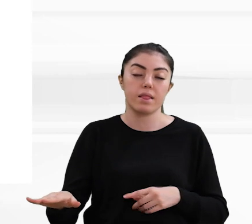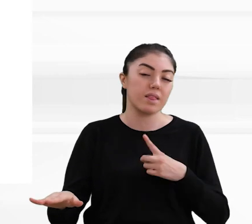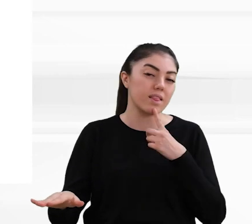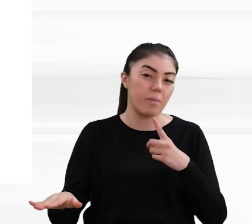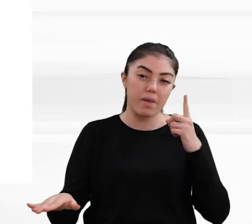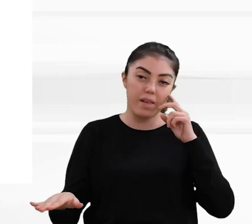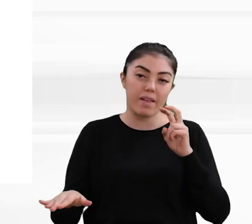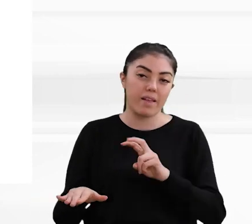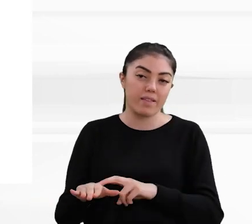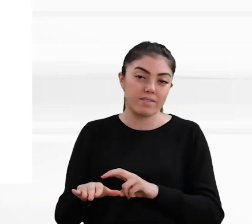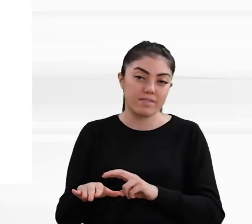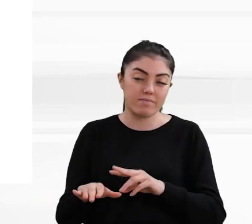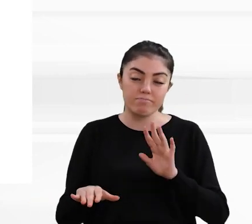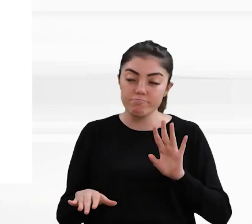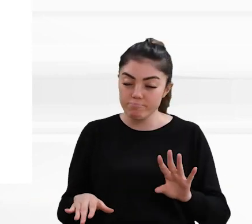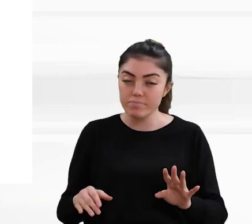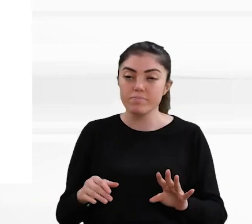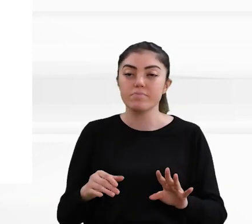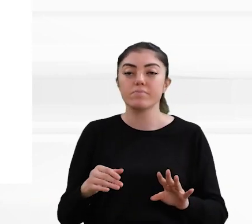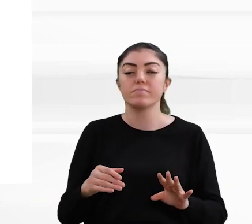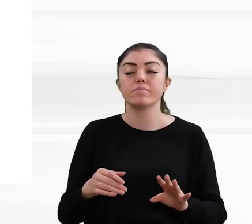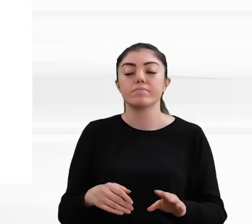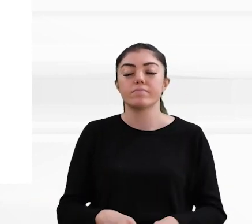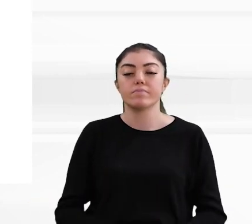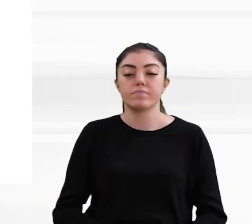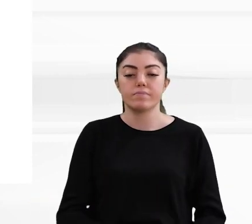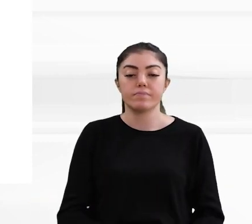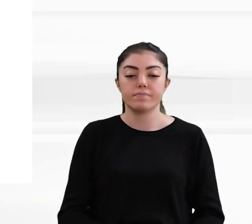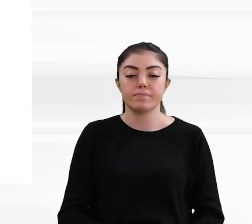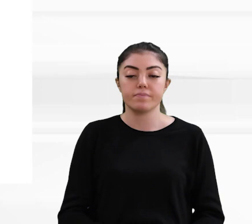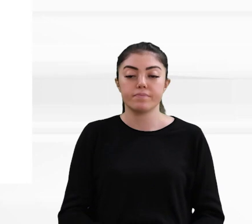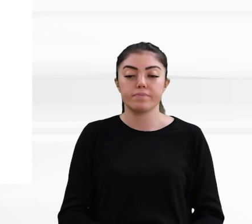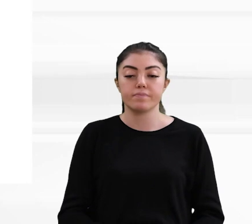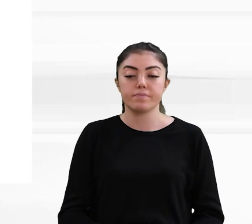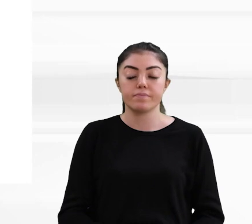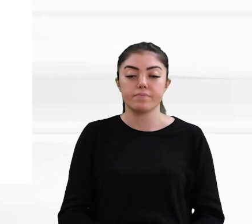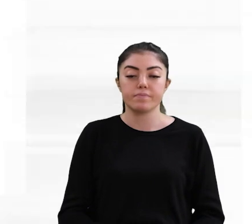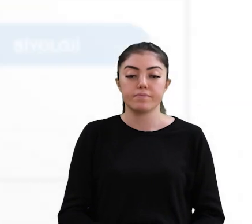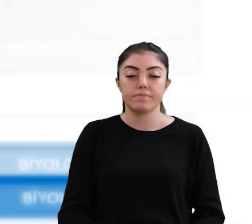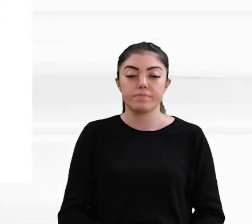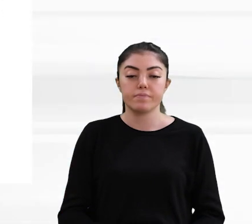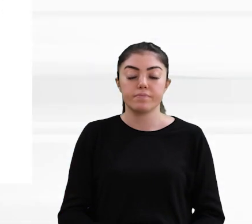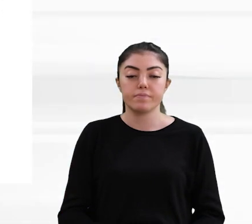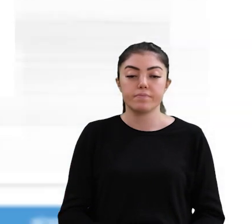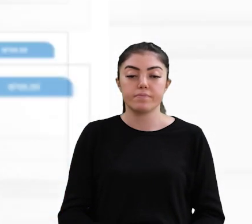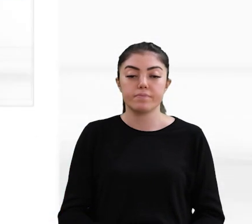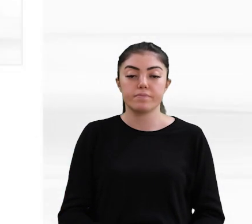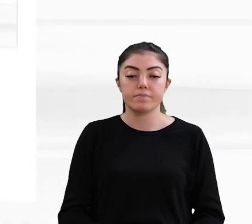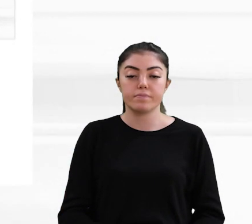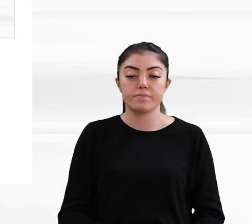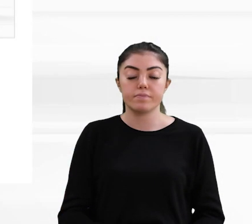hücresi mi Evet o da baktığımız zaman çekirdek olarak karşımızda duruyor var Hemen